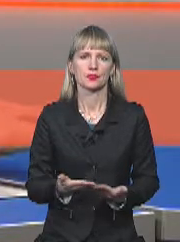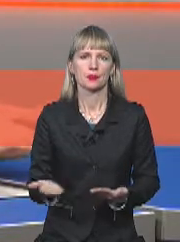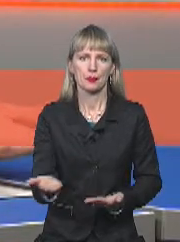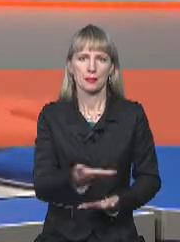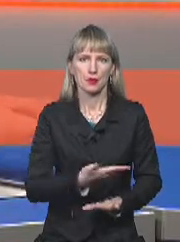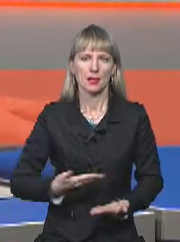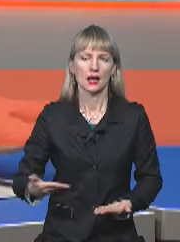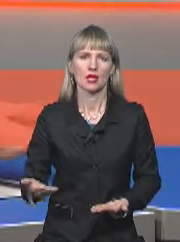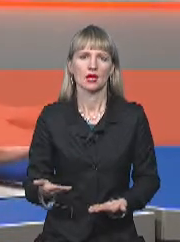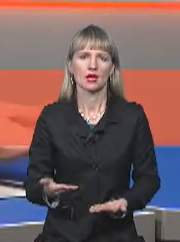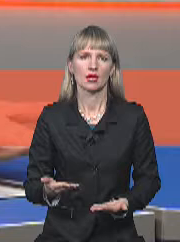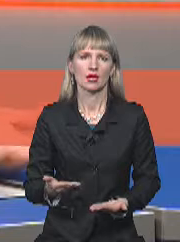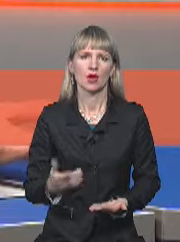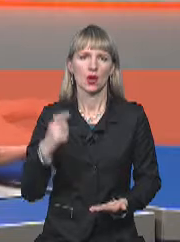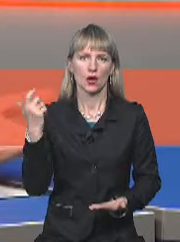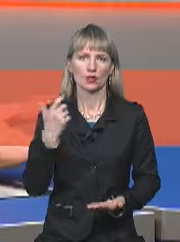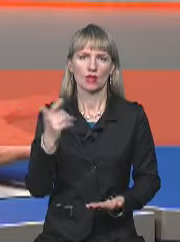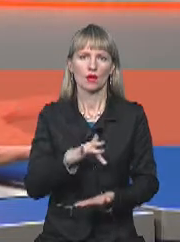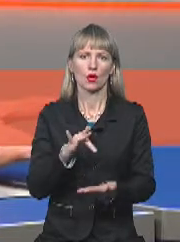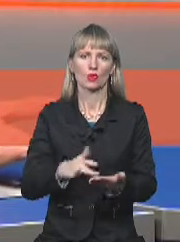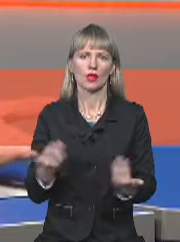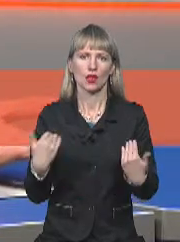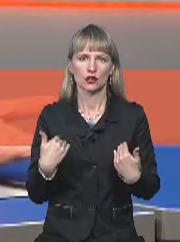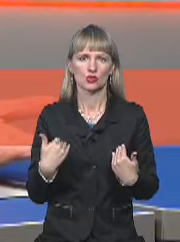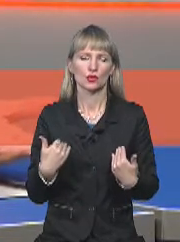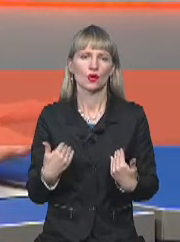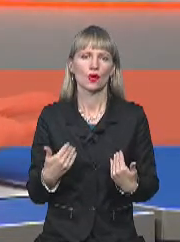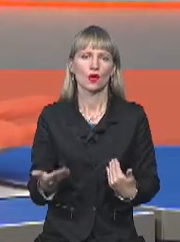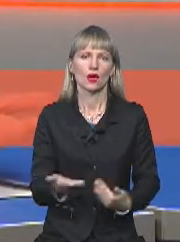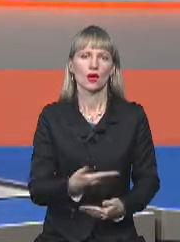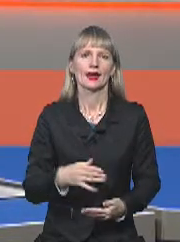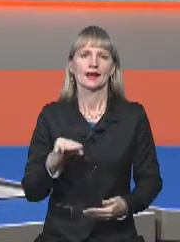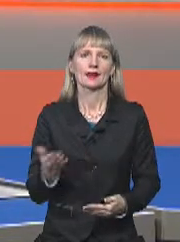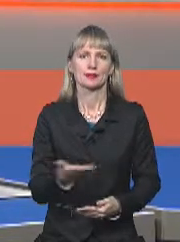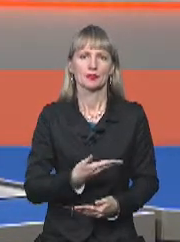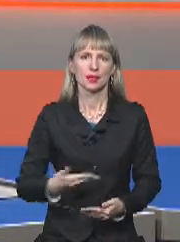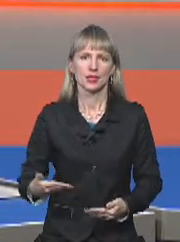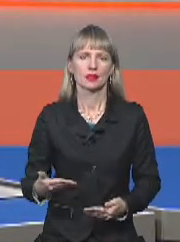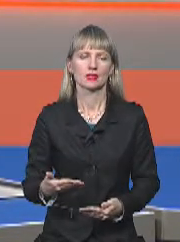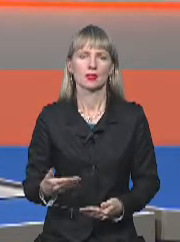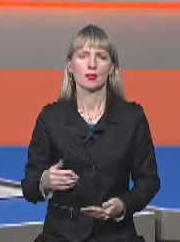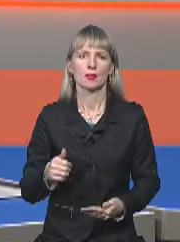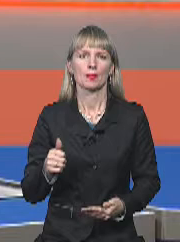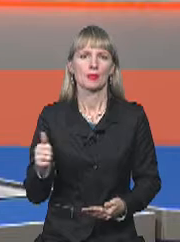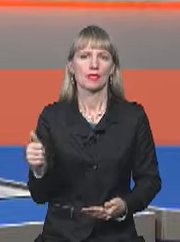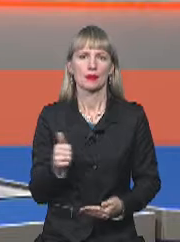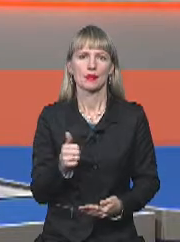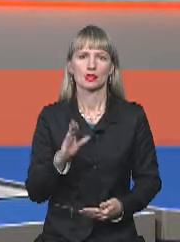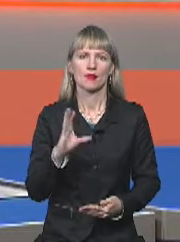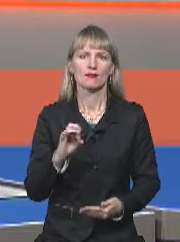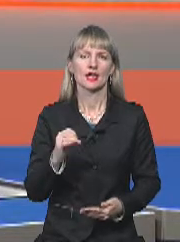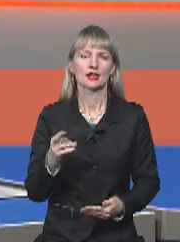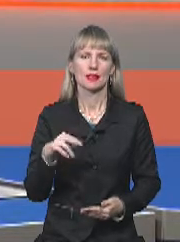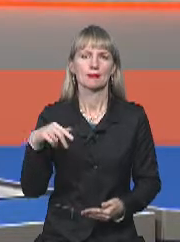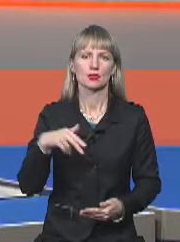ж власники міста нашого. Ну, і ми 1 вересня